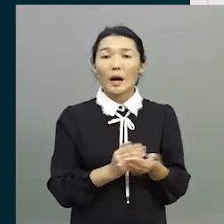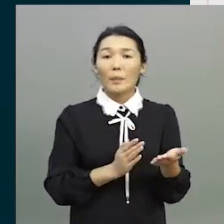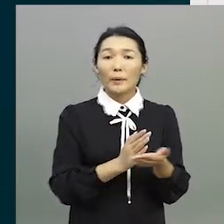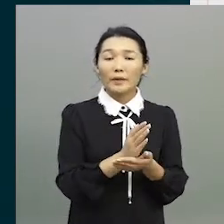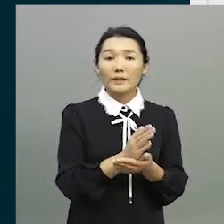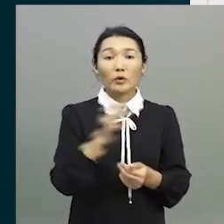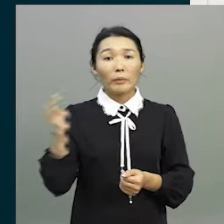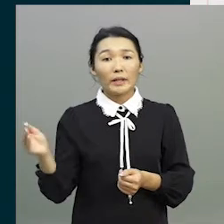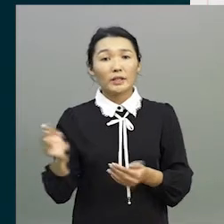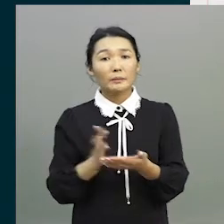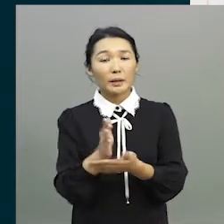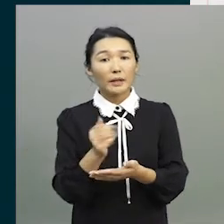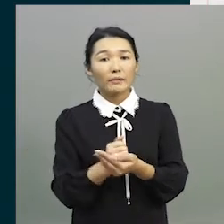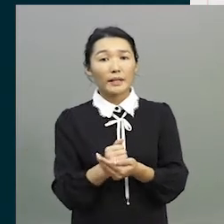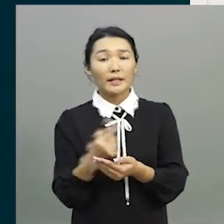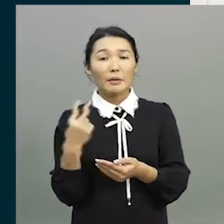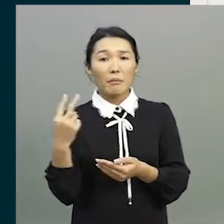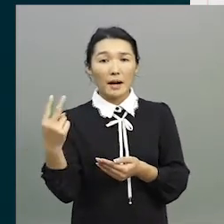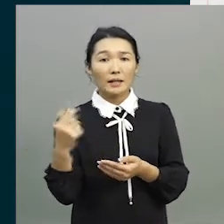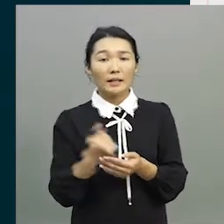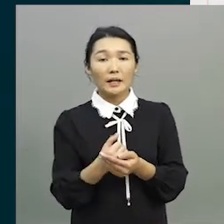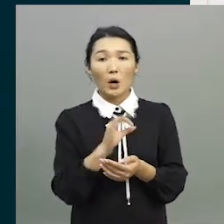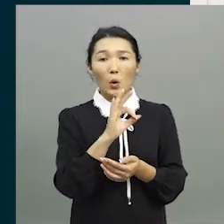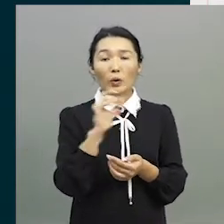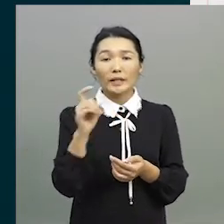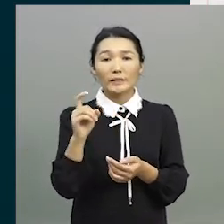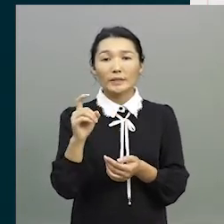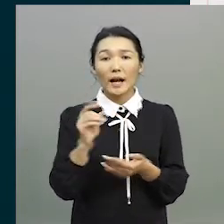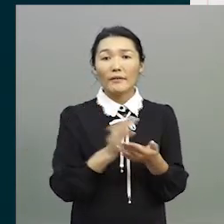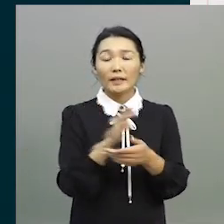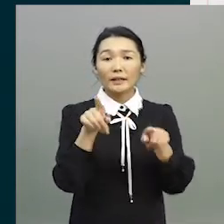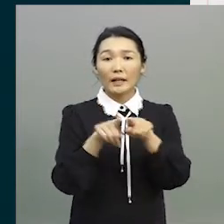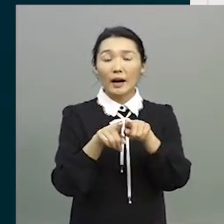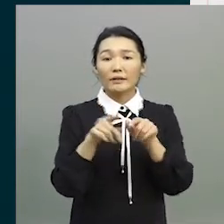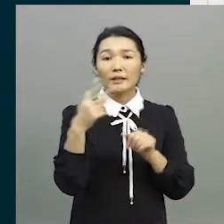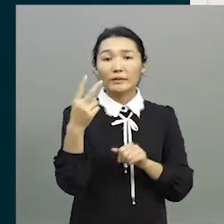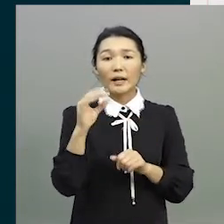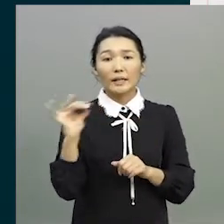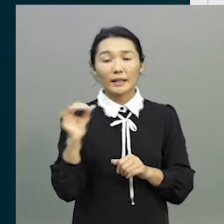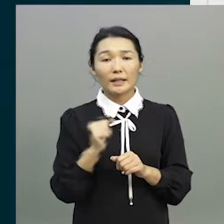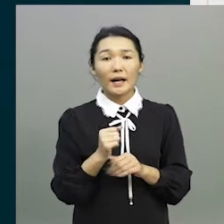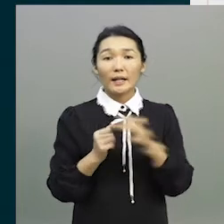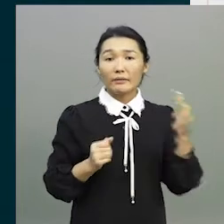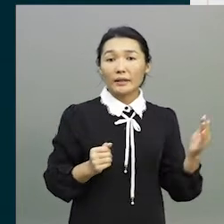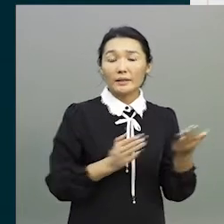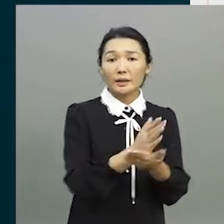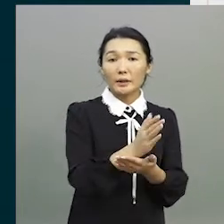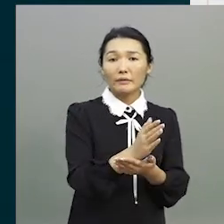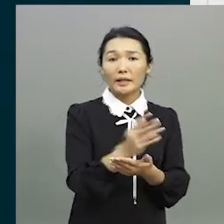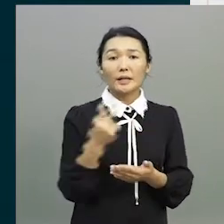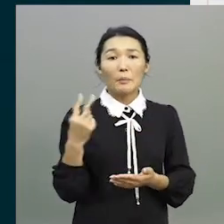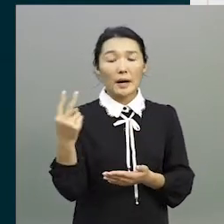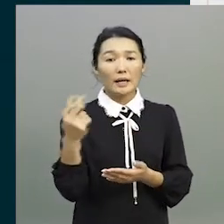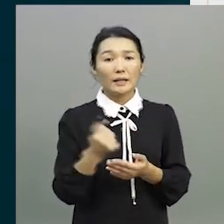положительном направлении параллельно оси x вектор равны 2 и и в отрицательном направлении параллельно оси